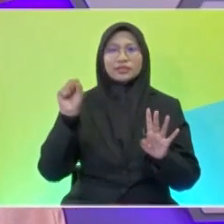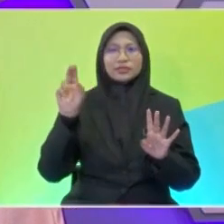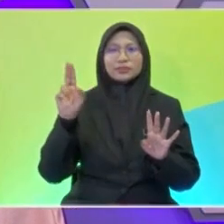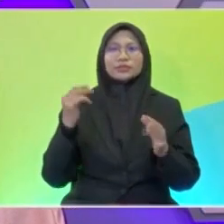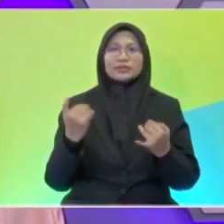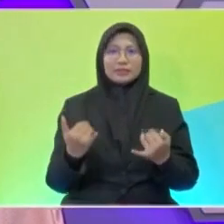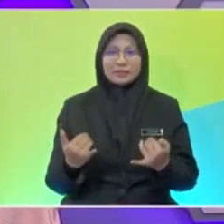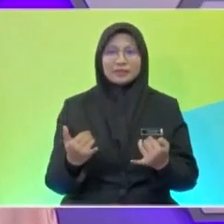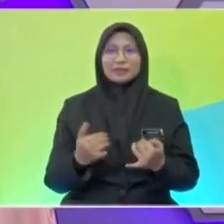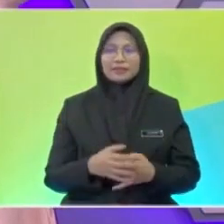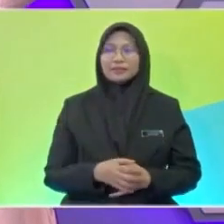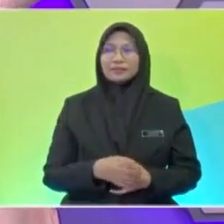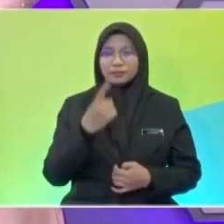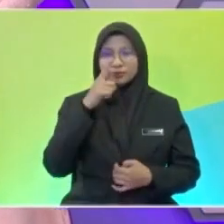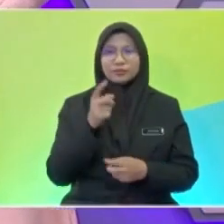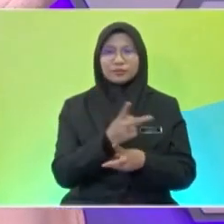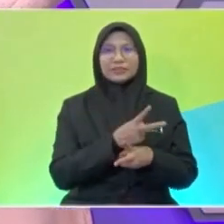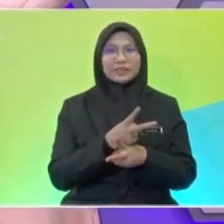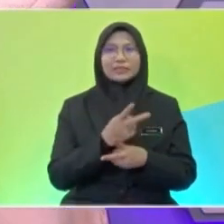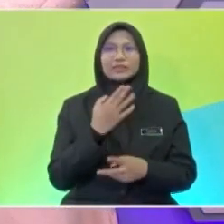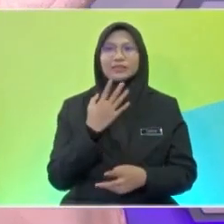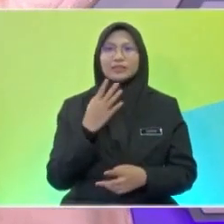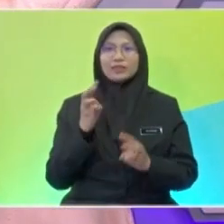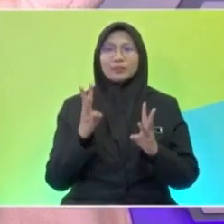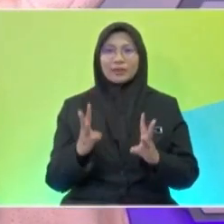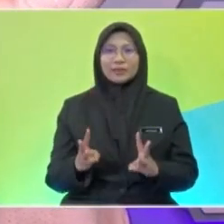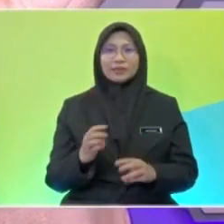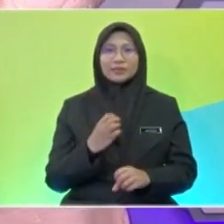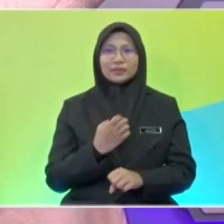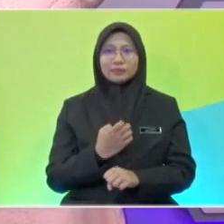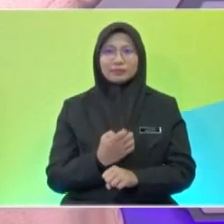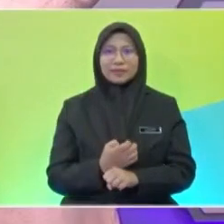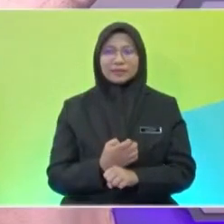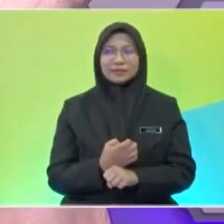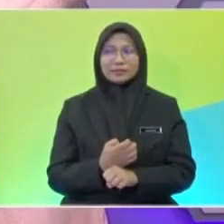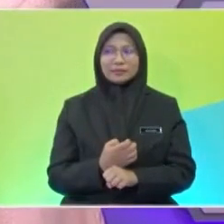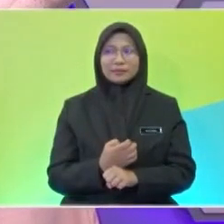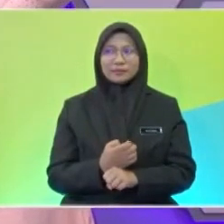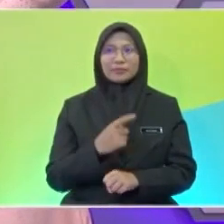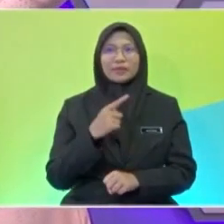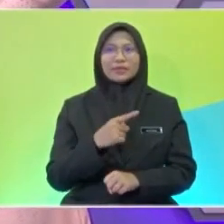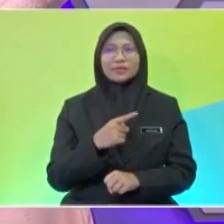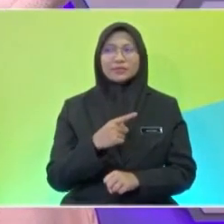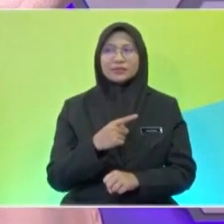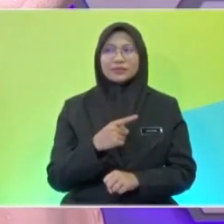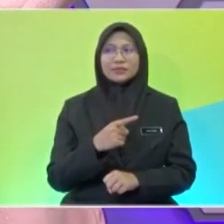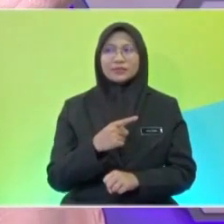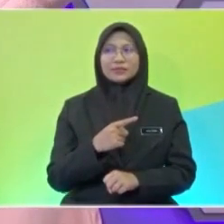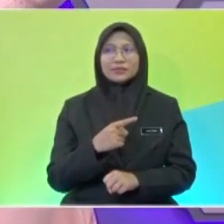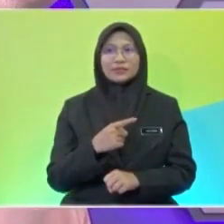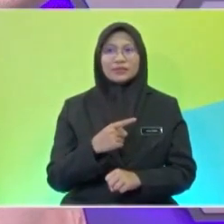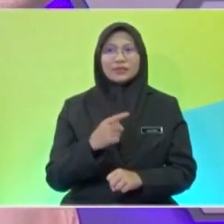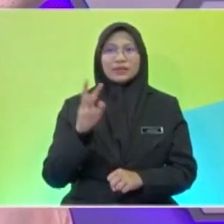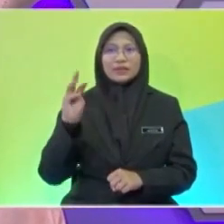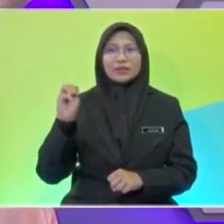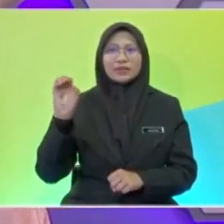Oke ini pula model pembelajaran yang dipelajari oleh calon-calon sepanjang tingkatan 4